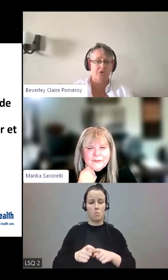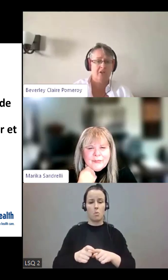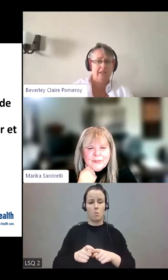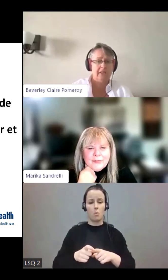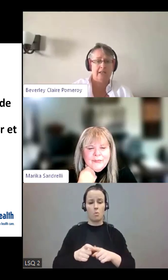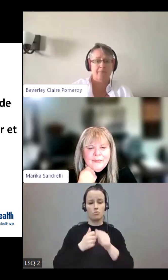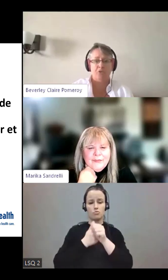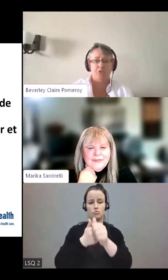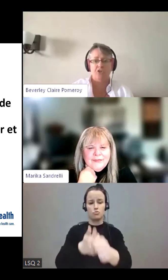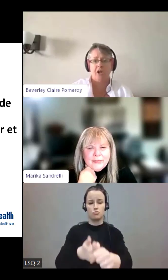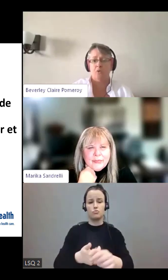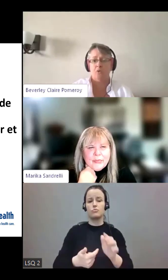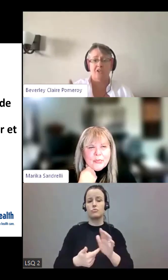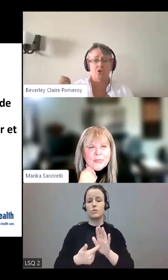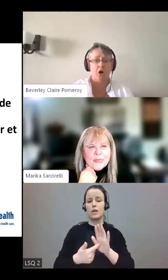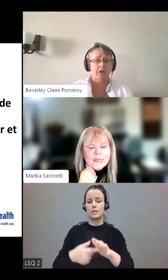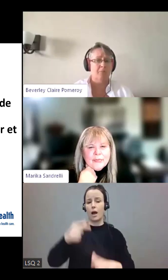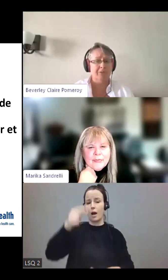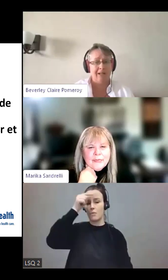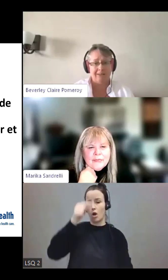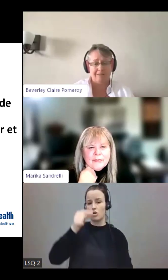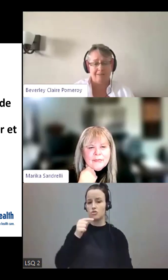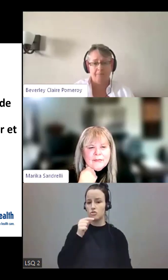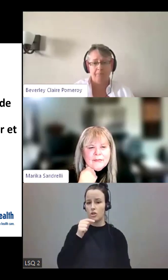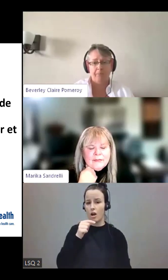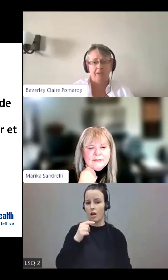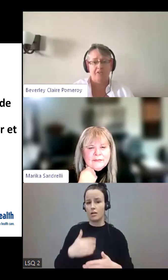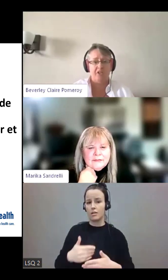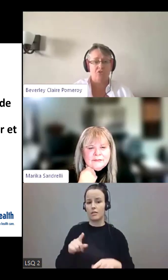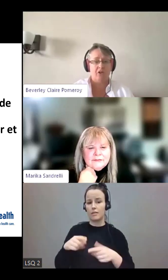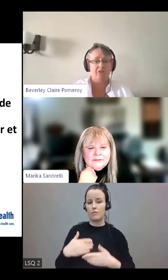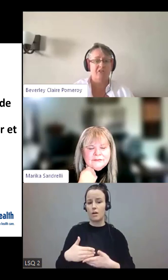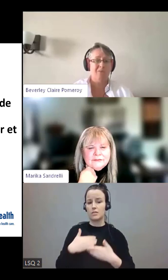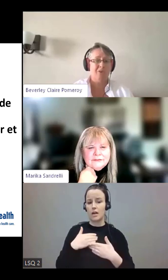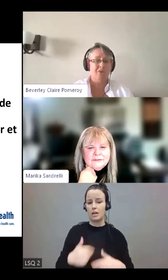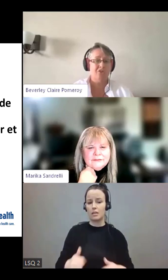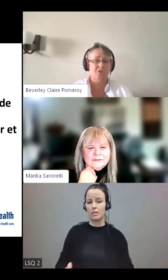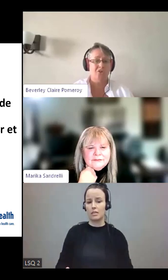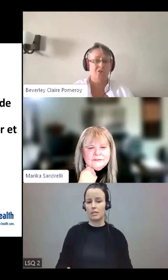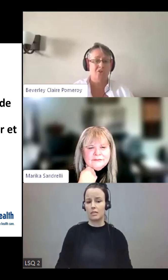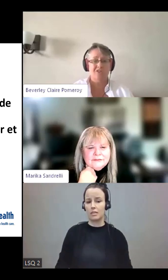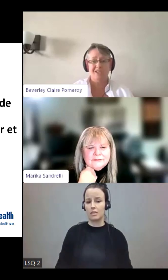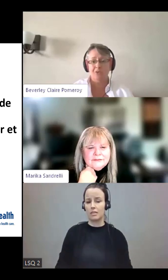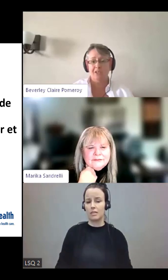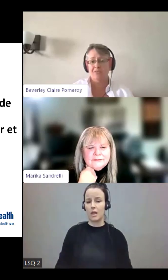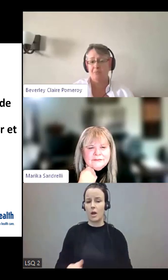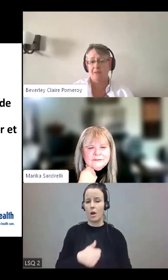Donc, dans d'autres secteurs, on a retiré les mots non conformes.